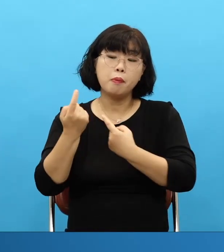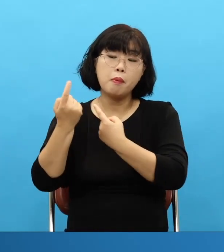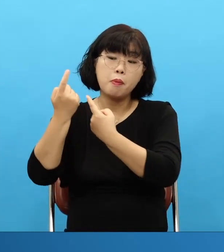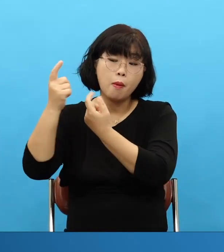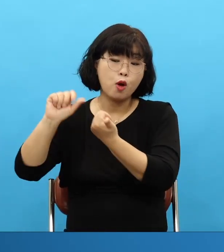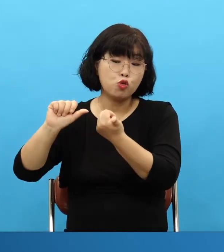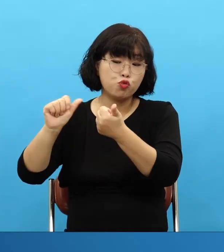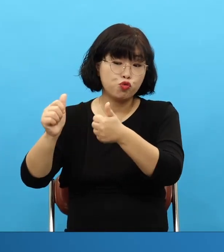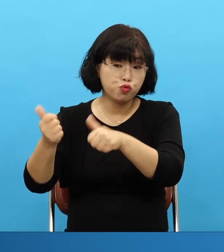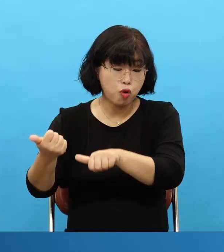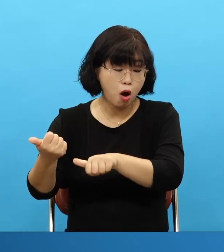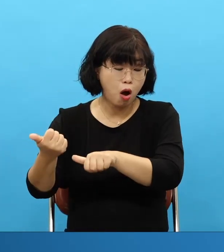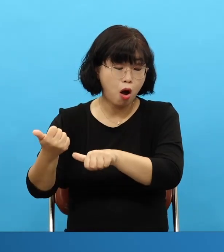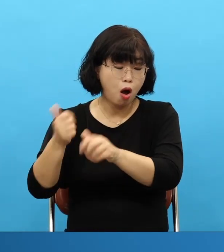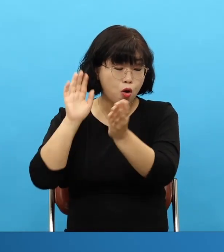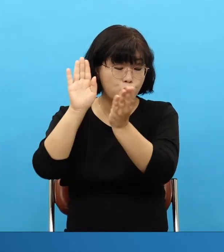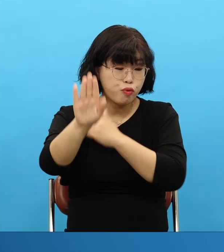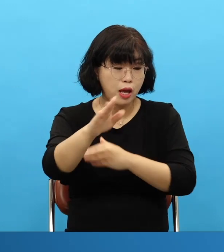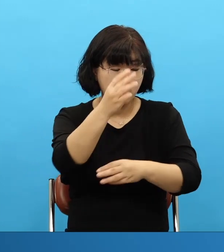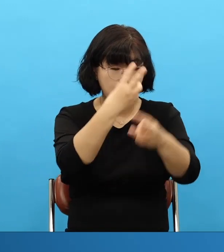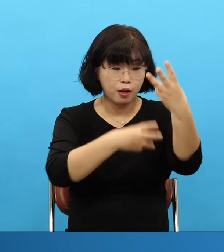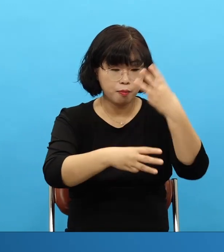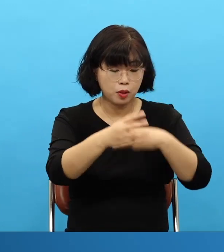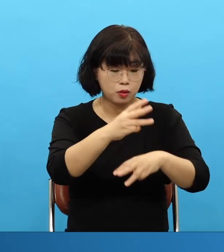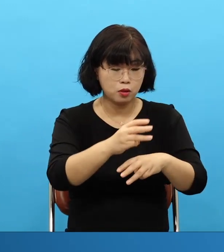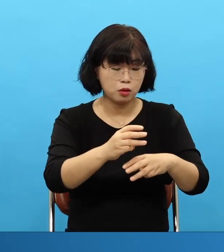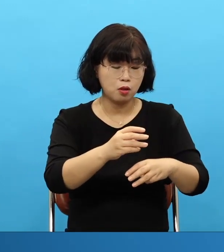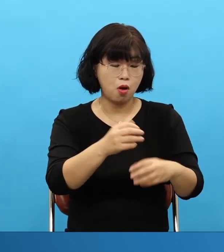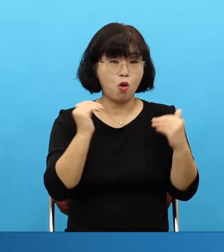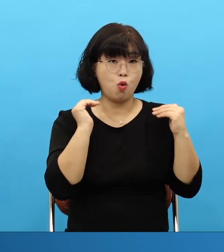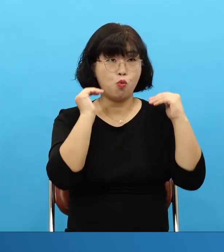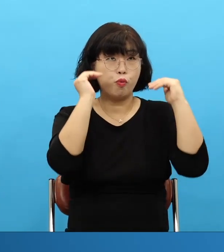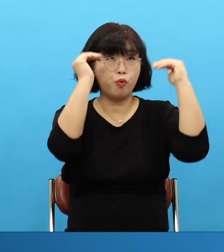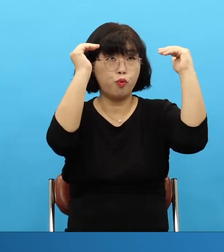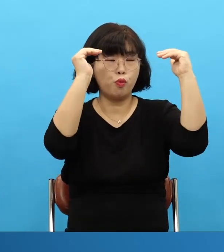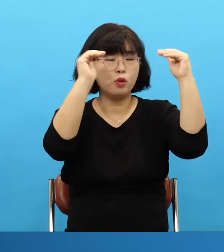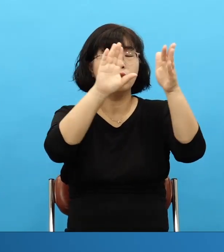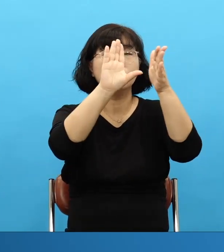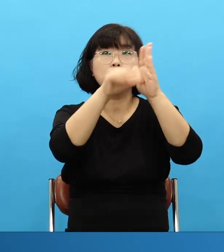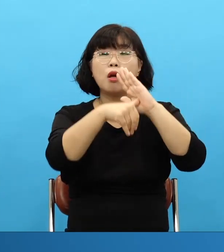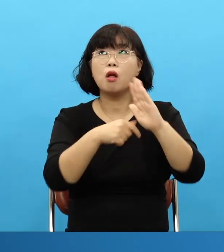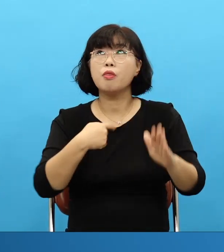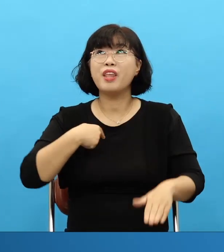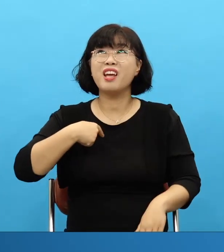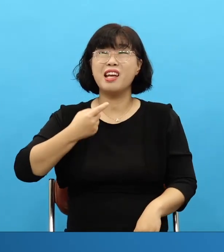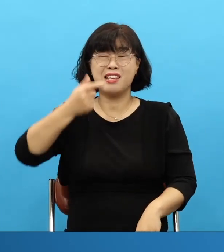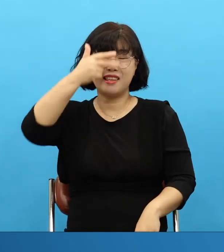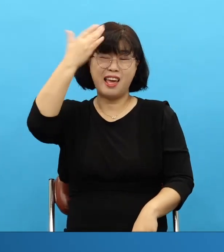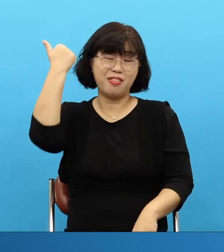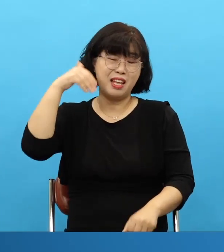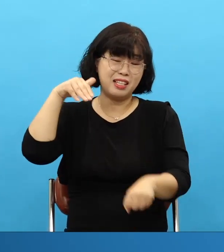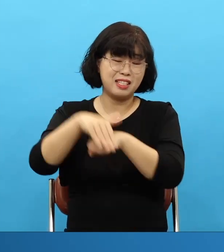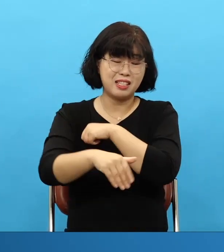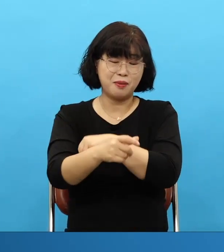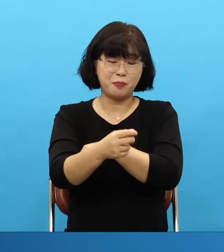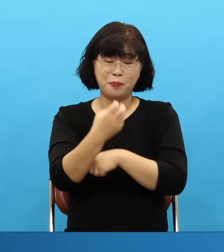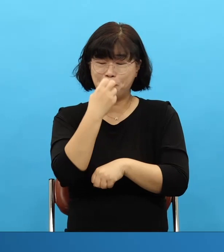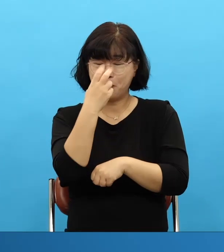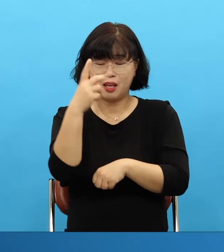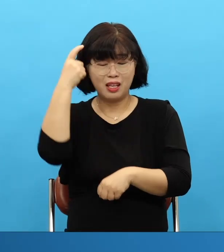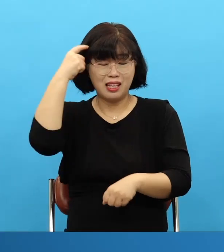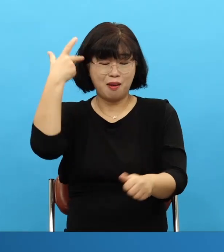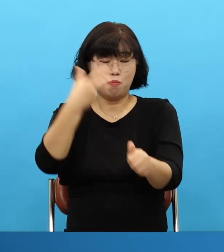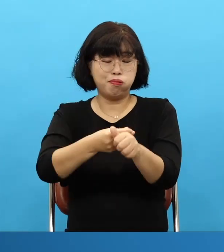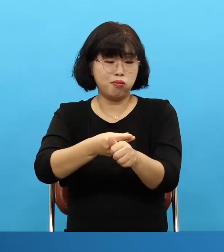able to survive and continue to live even when you do not exist, and that's why you need to look out into that distant future and prepare them in advance. 혹시 여러분에게